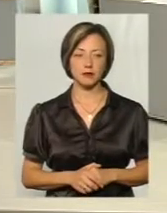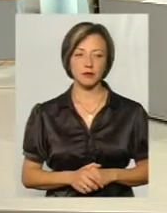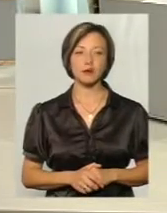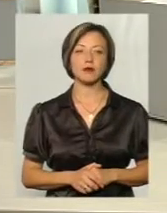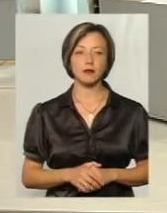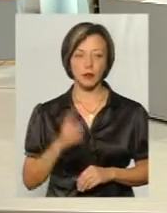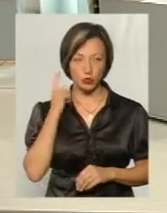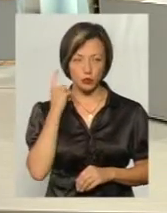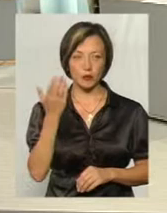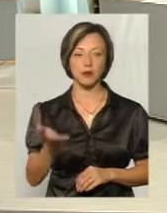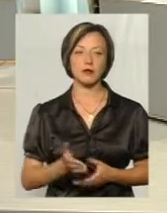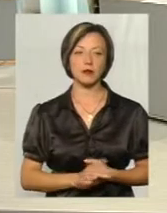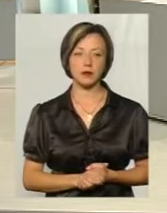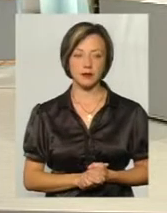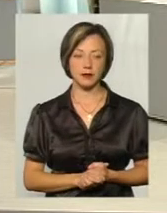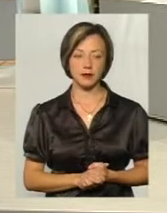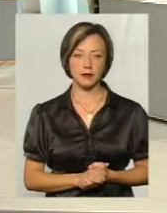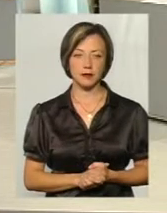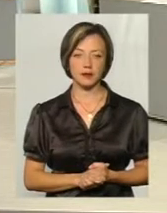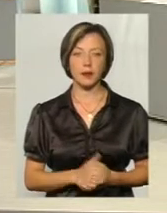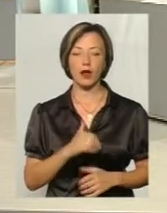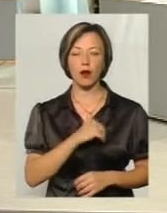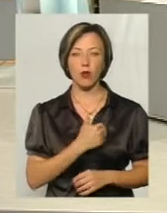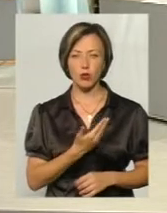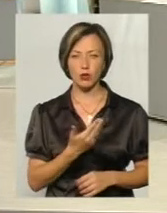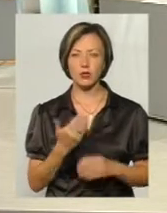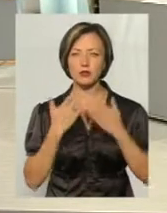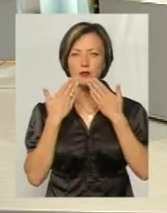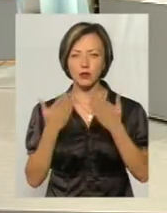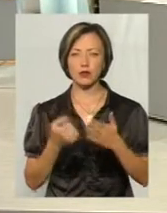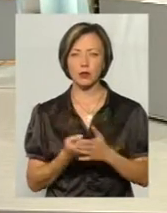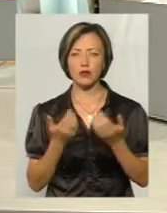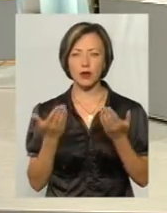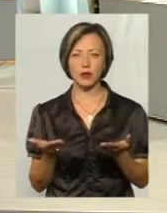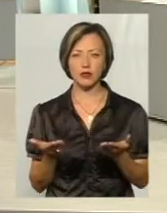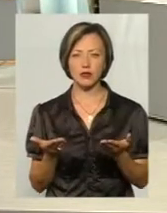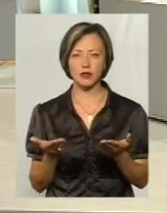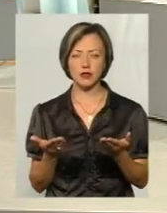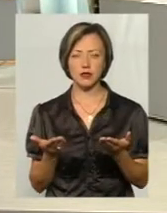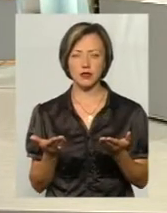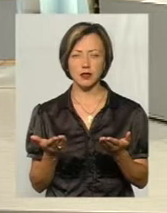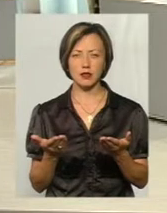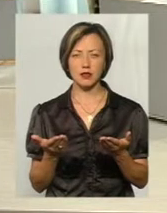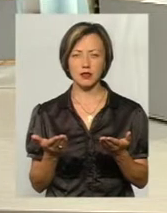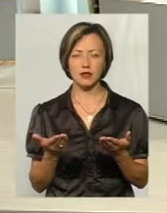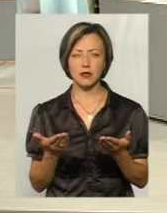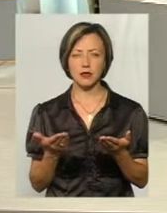Алло. Ми вас чуємо. Говоріть. Я хочу звернутися до вас. От